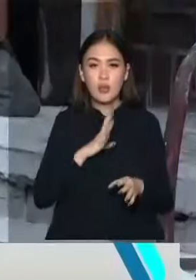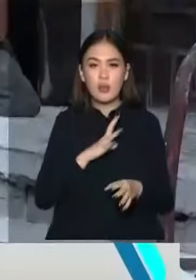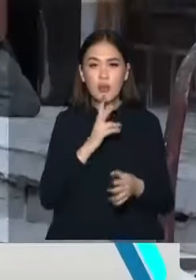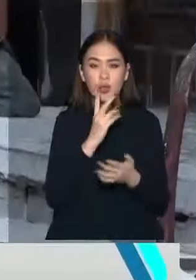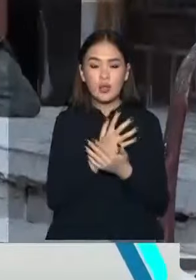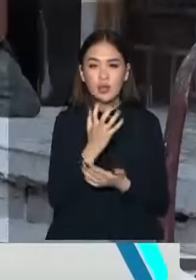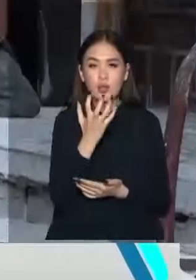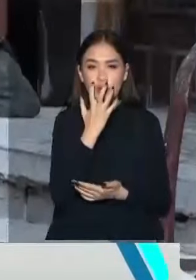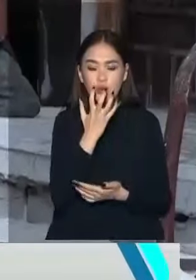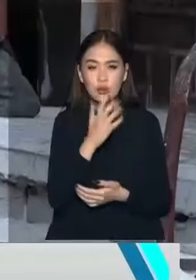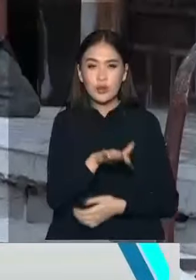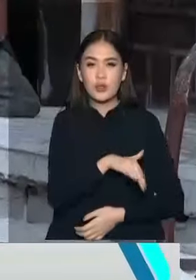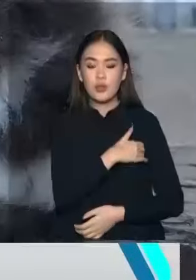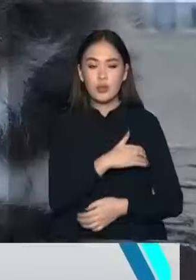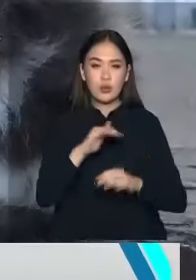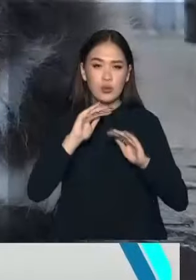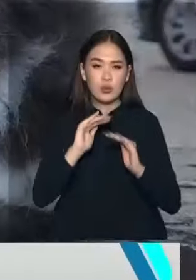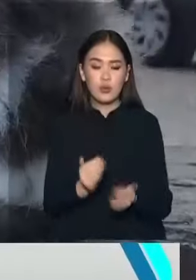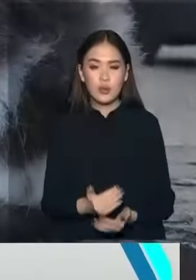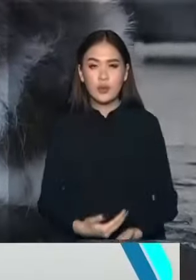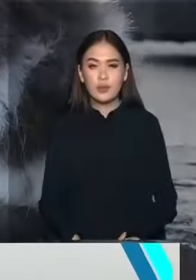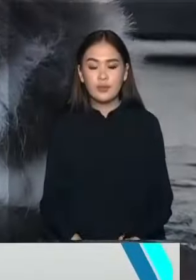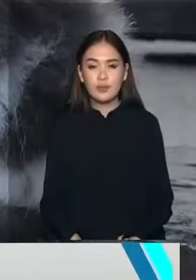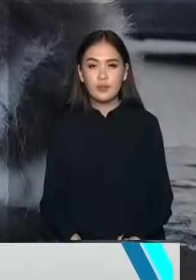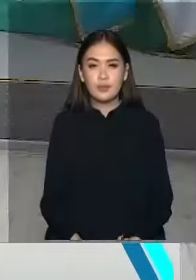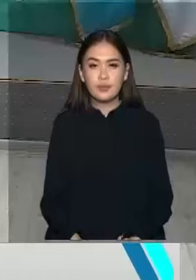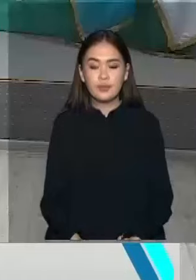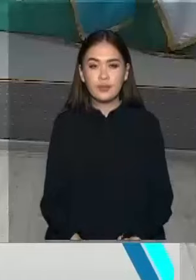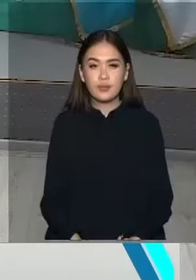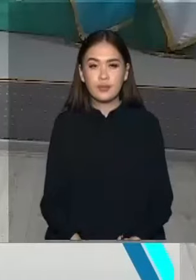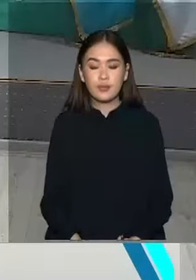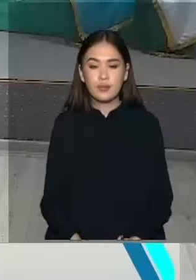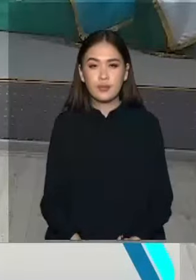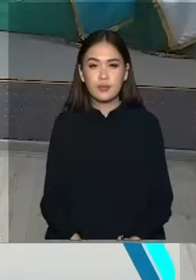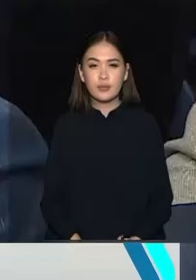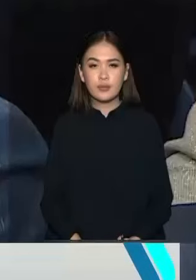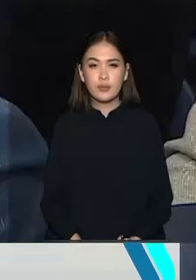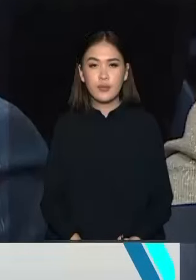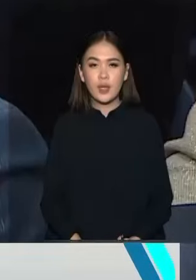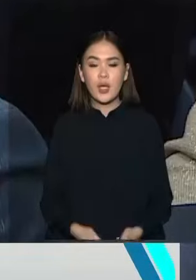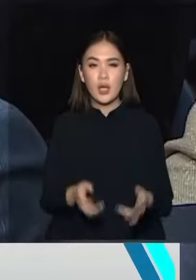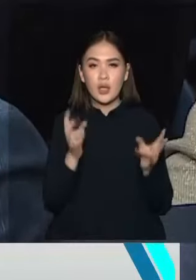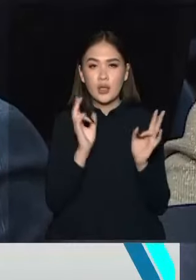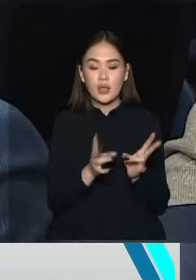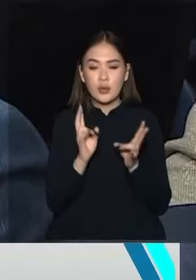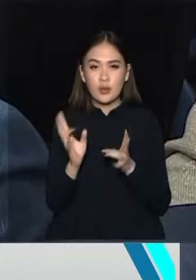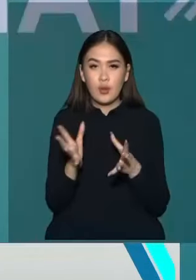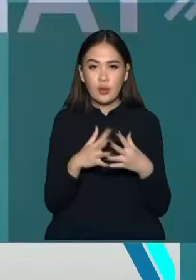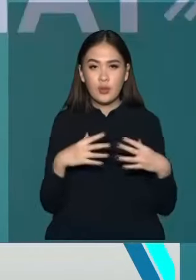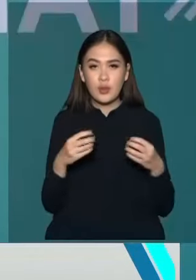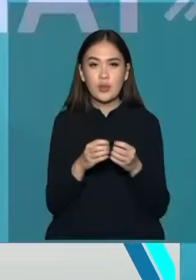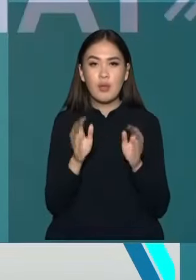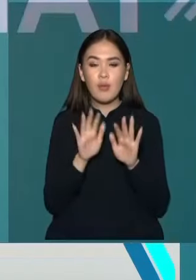жылу температурасы әлі төмен. Зардап шеккен отбасылардың